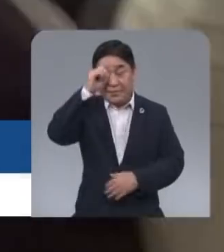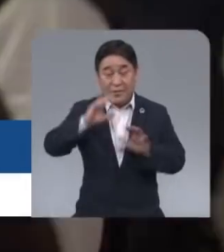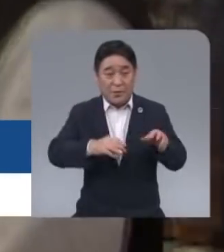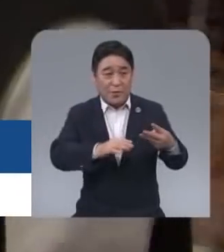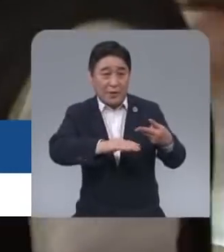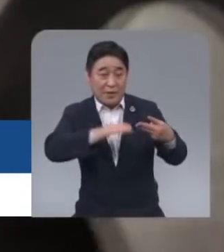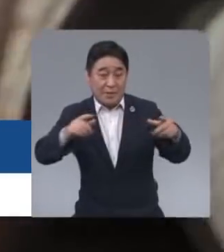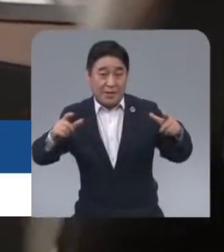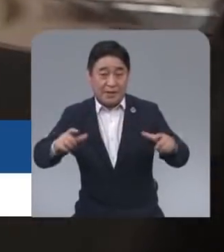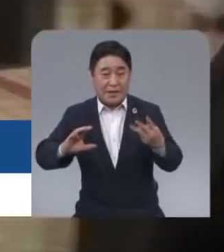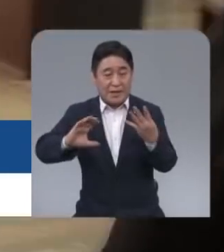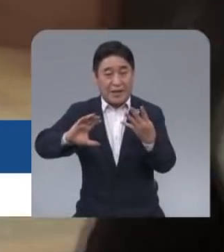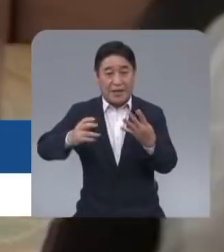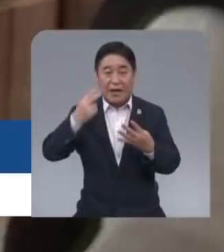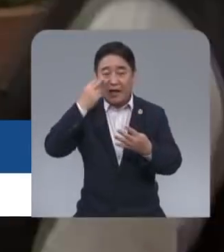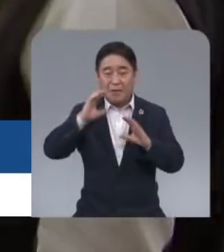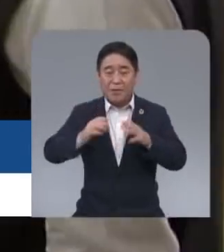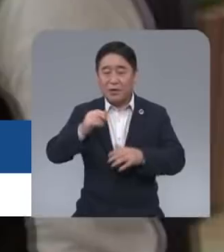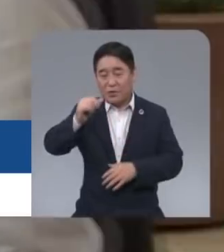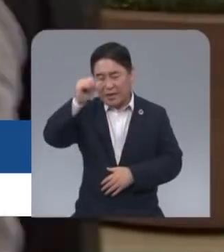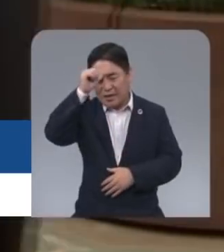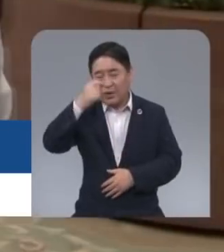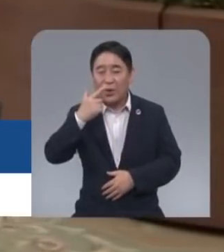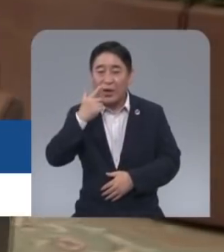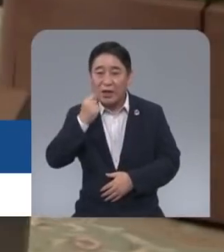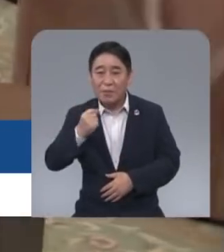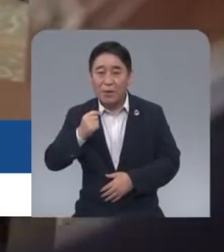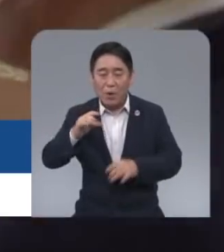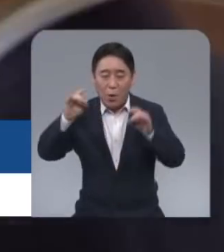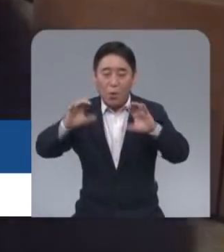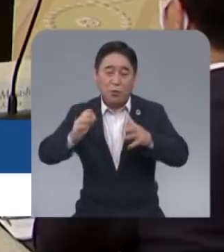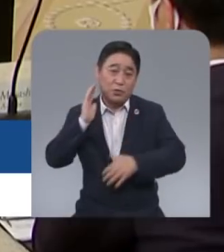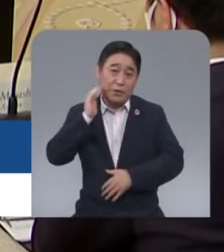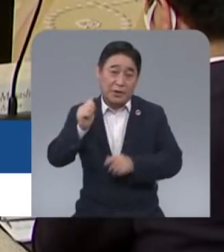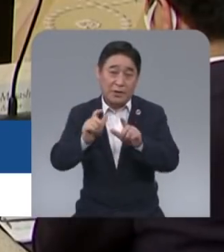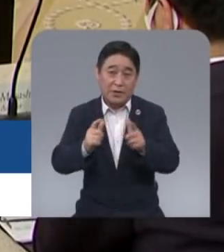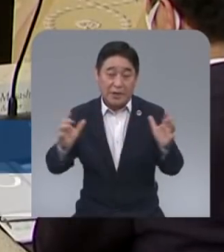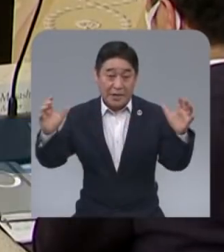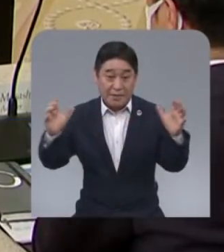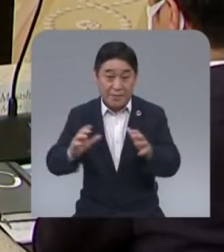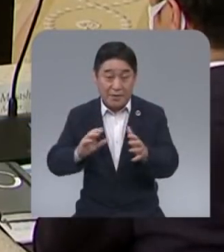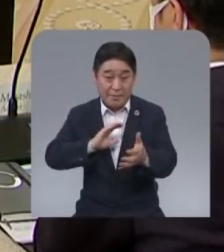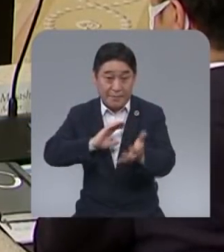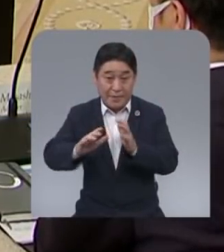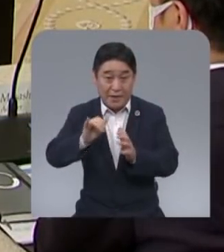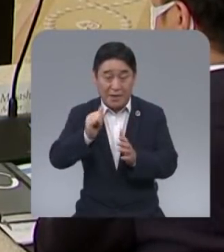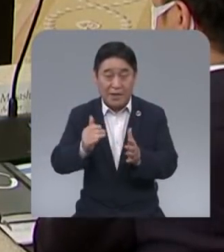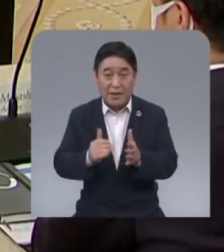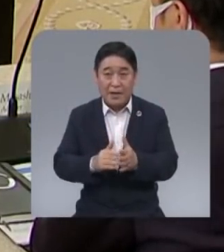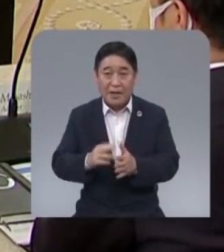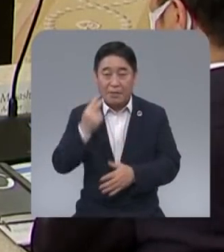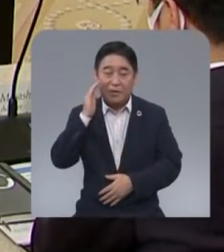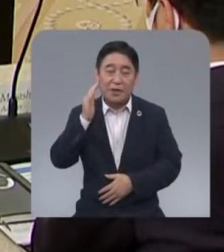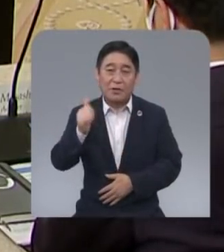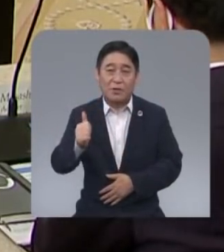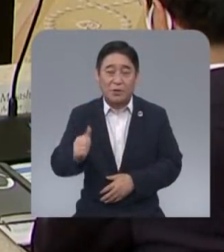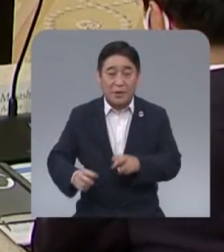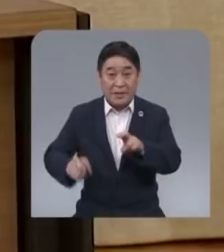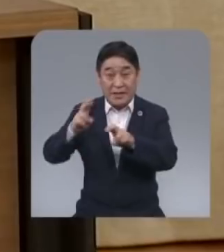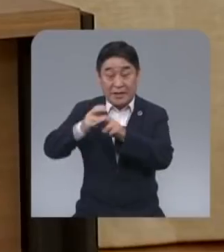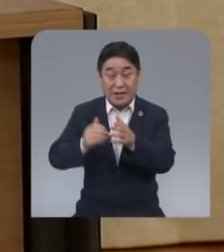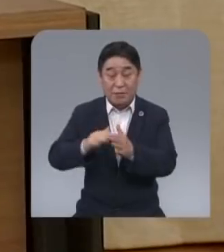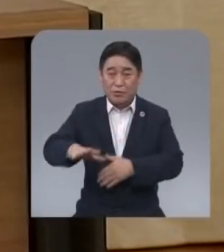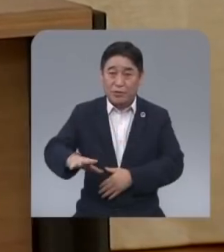인도태평양 지역의 4개국, 미국, 인도, 일본, 호주 정상이 한자리에 모였습니다. 바이든 미 대통령 취임